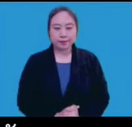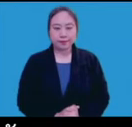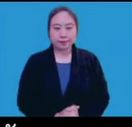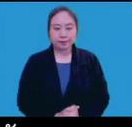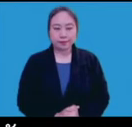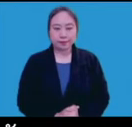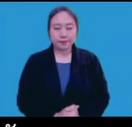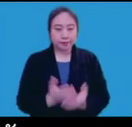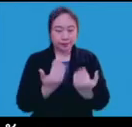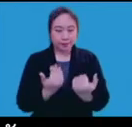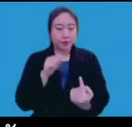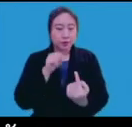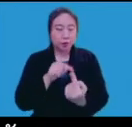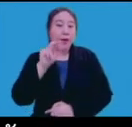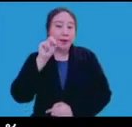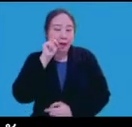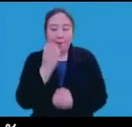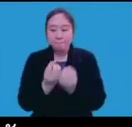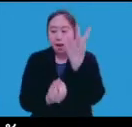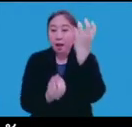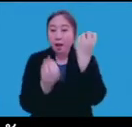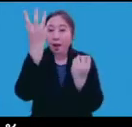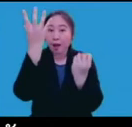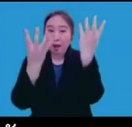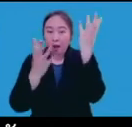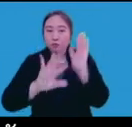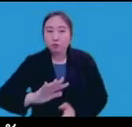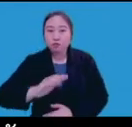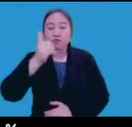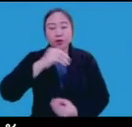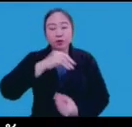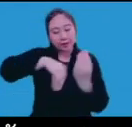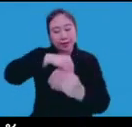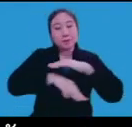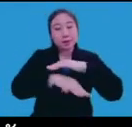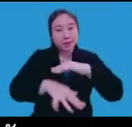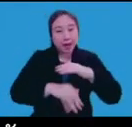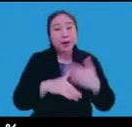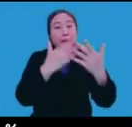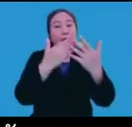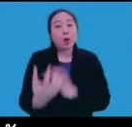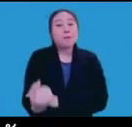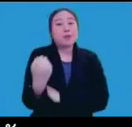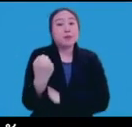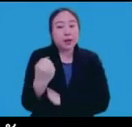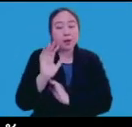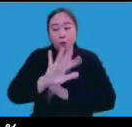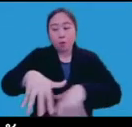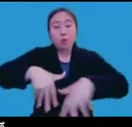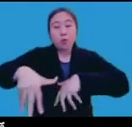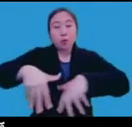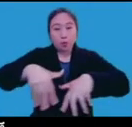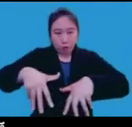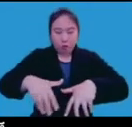การฟื้นฟูดินฟื้นฟูน้ำฟื้นฟูป่ายกระดับเศรษฐกิจฐานรากพัฒนาความเข้มแข็งของราษฎ